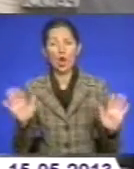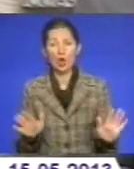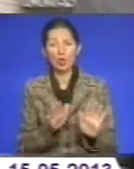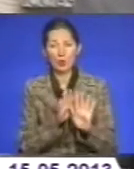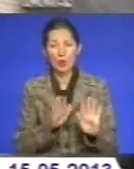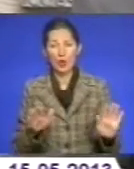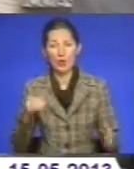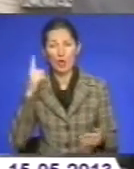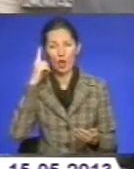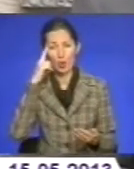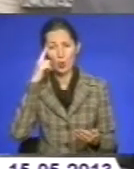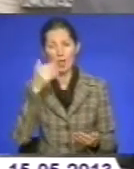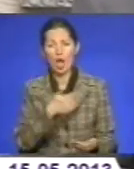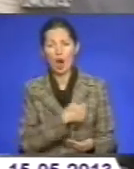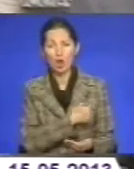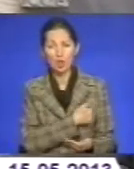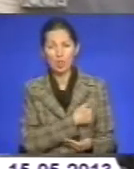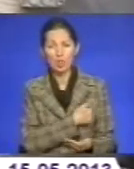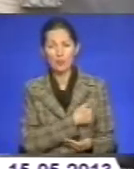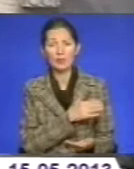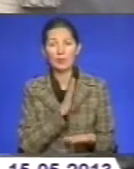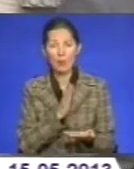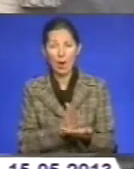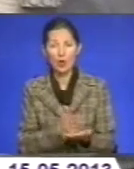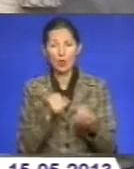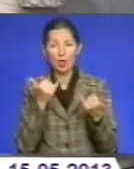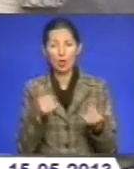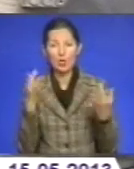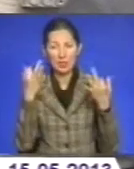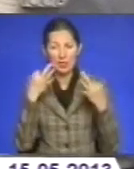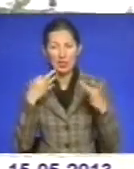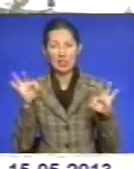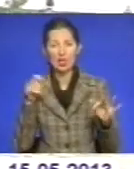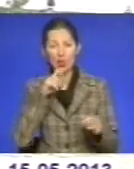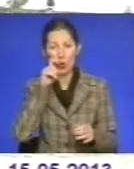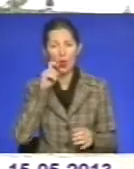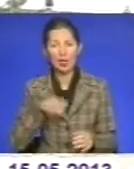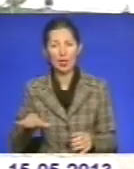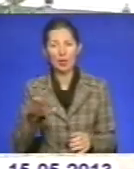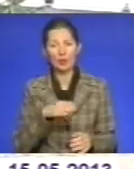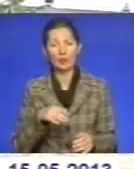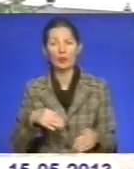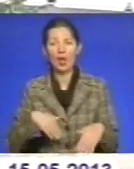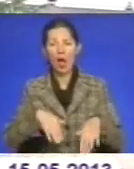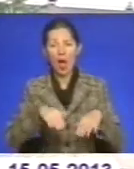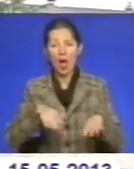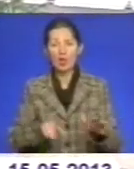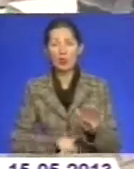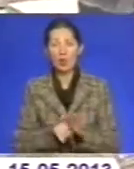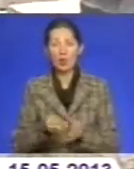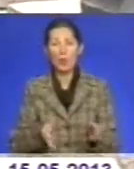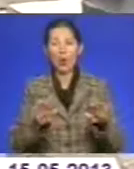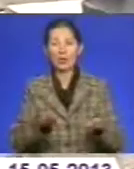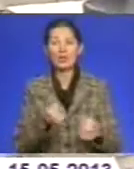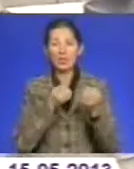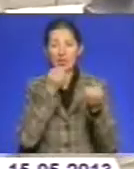ми думали і хотіли. І ми маємо сьогодні незалежну Україну. Піша хода розпочалася з покладення квітів